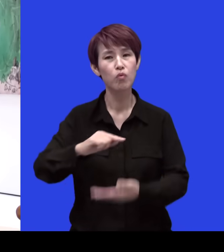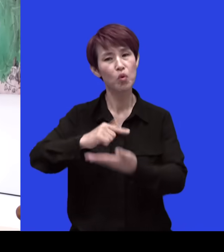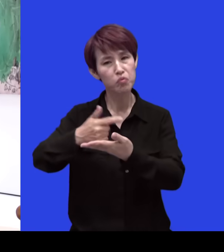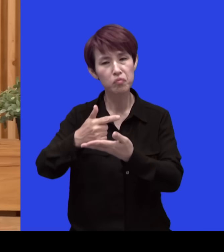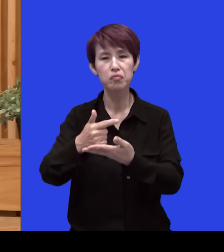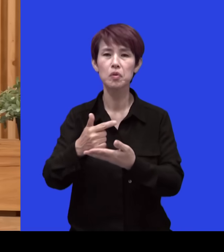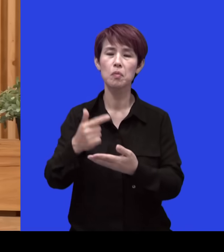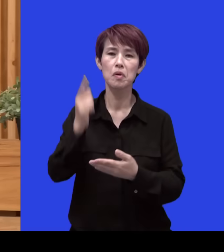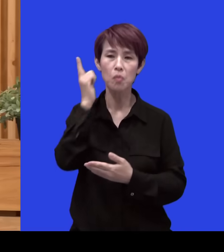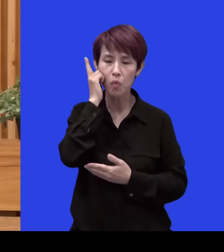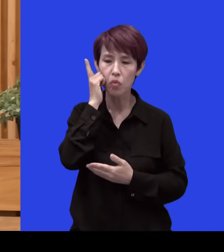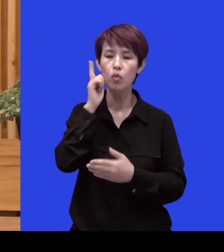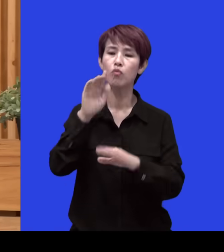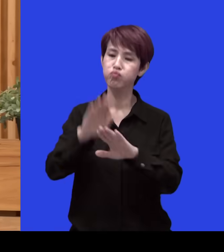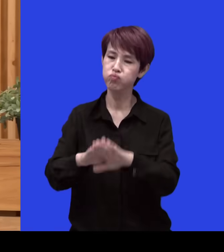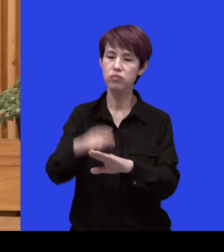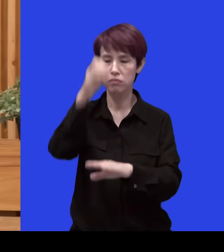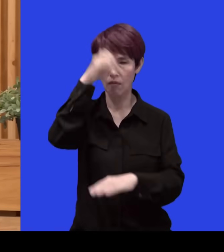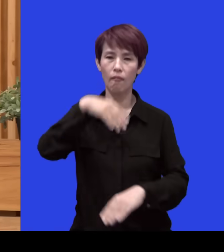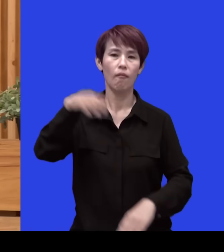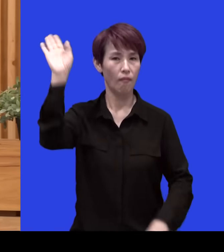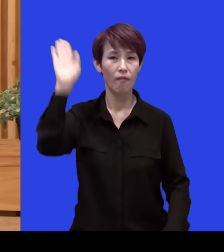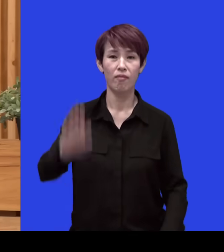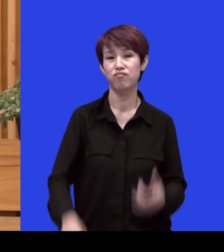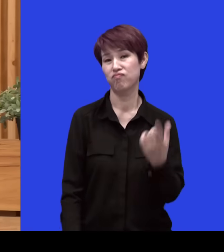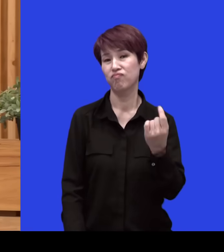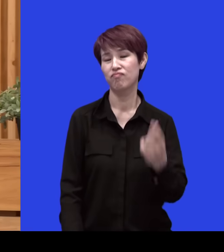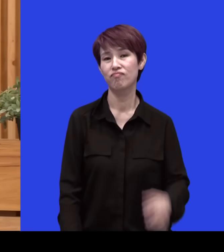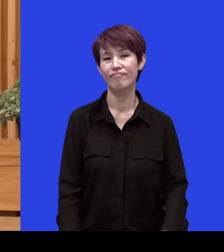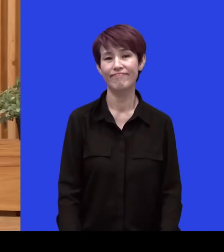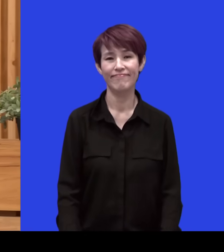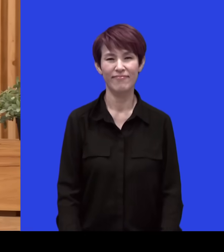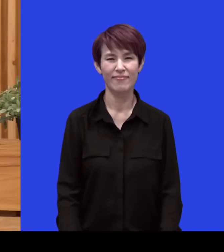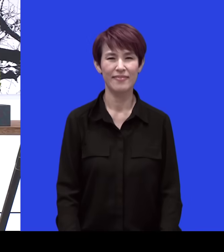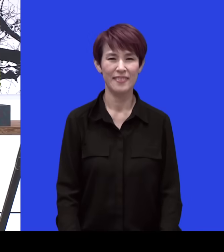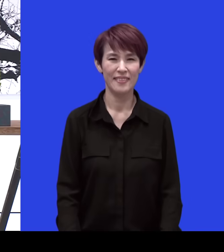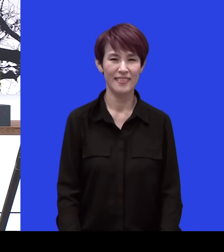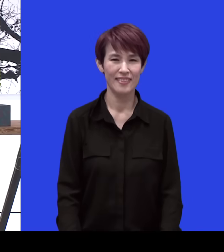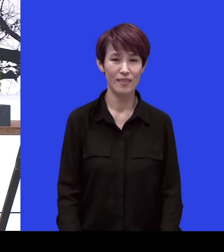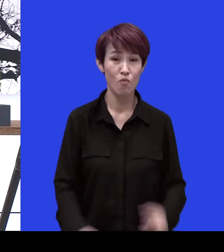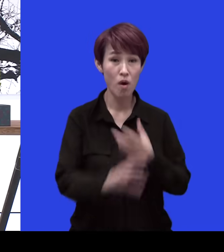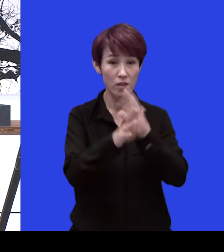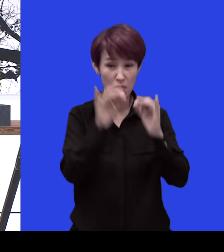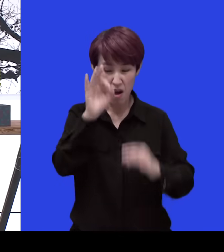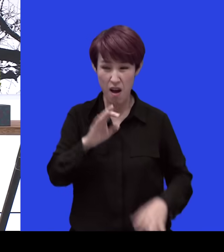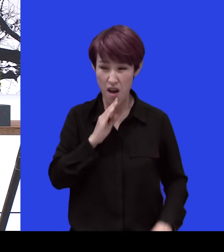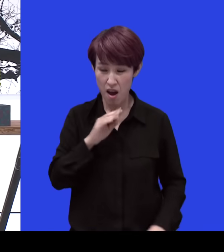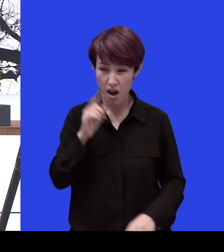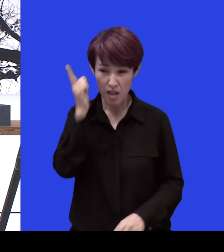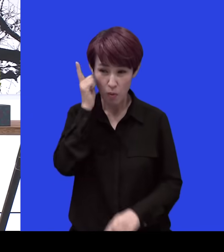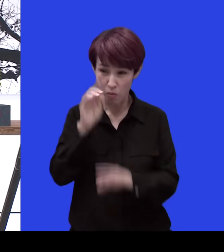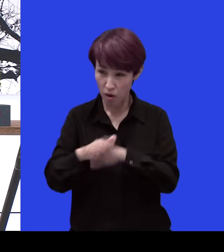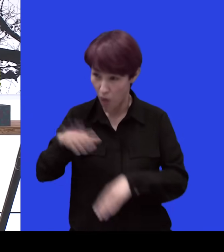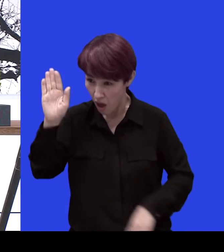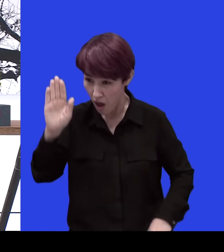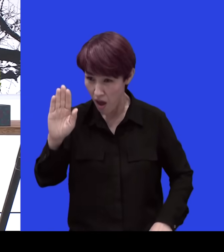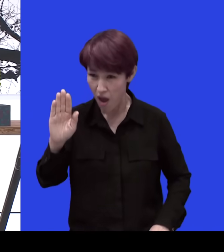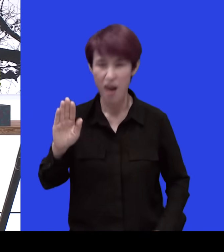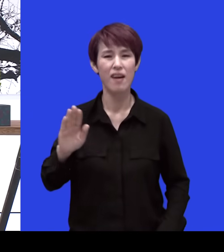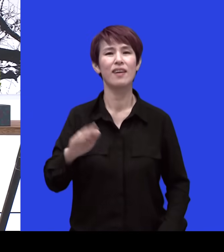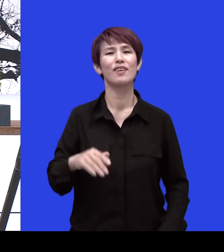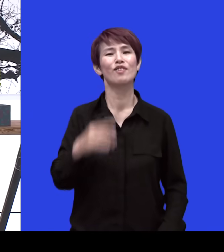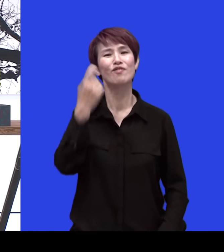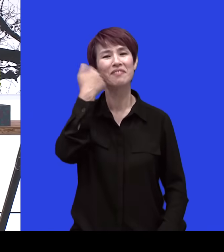들고 예. 가요. 사람들이 막 그 테이블 위에 커피숍에 핸드폰 두고 예. 갔다 오면 다 외국인들이 놀란다고 하더라고요. 그 어떤 사람들이 이게 바꾸고 싶어가지고